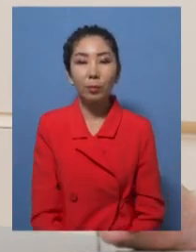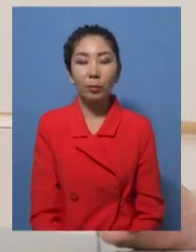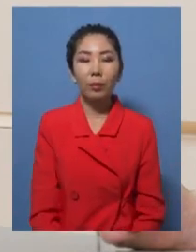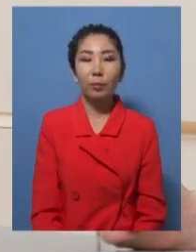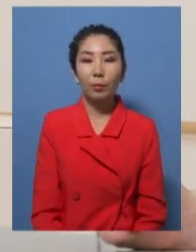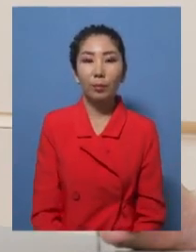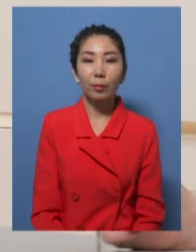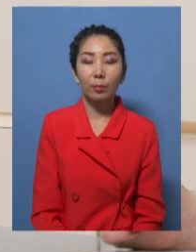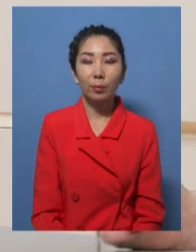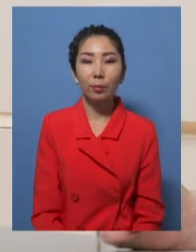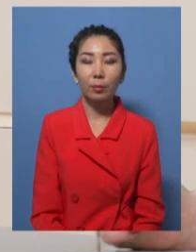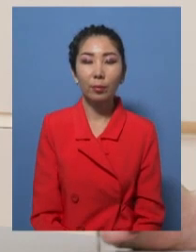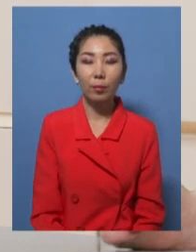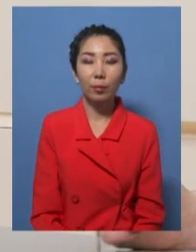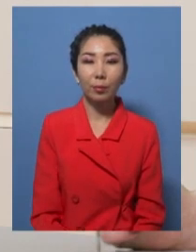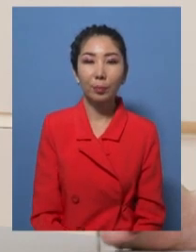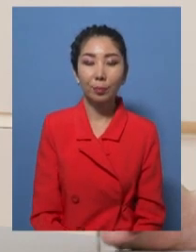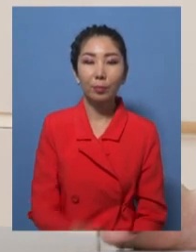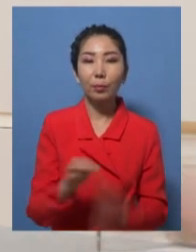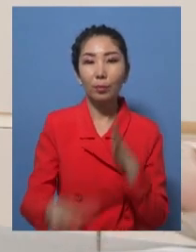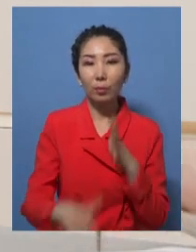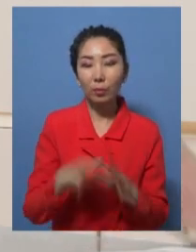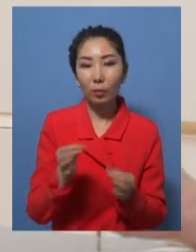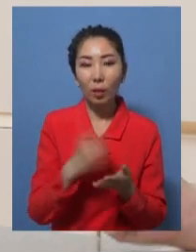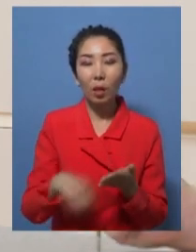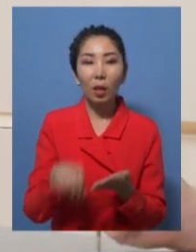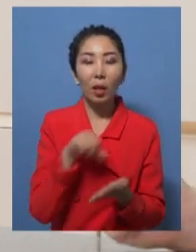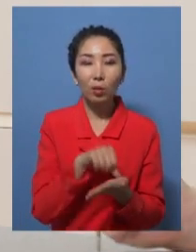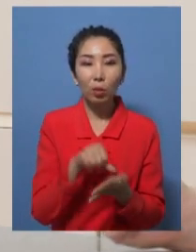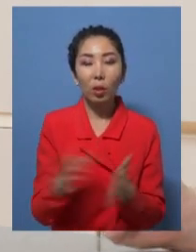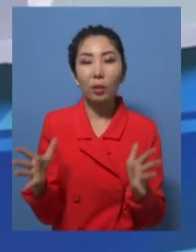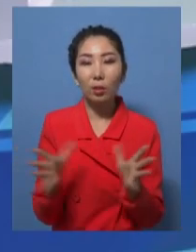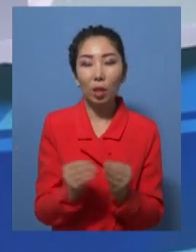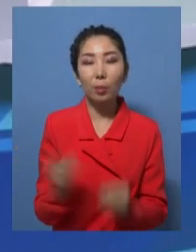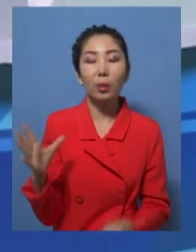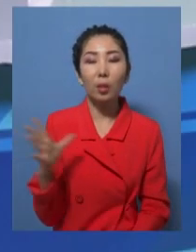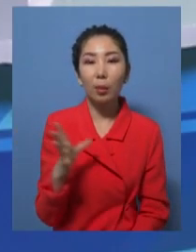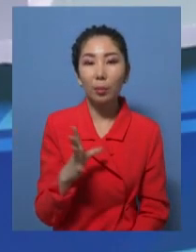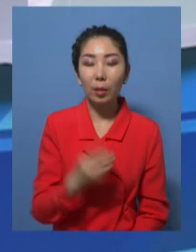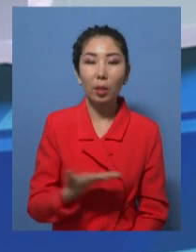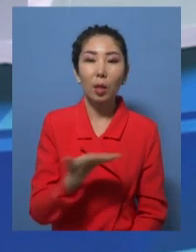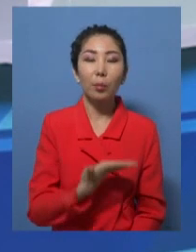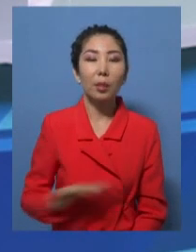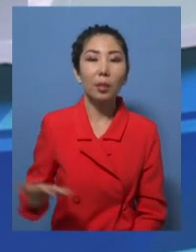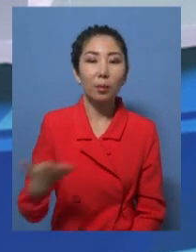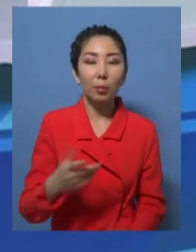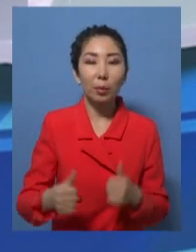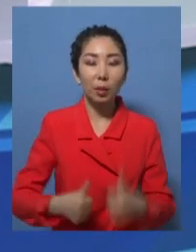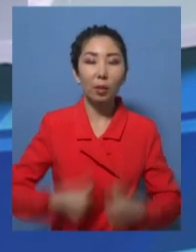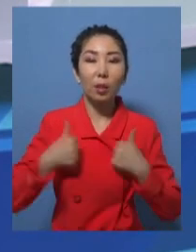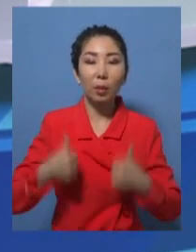адам тұрғындар сайлады. Сайлаушылардың қатысу процесі жалпы қалай? Иә, біздер енді белсенділігі.